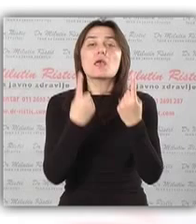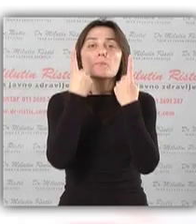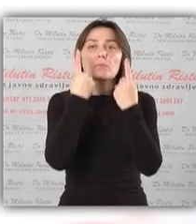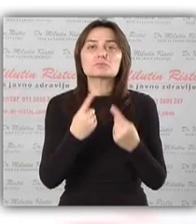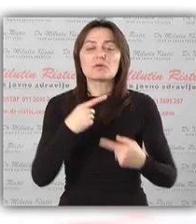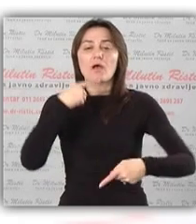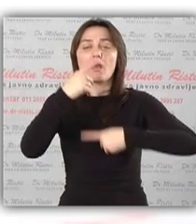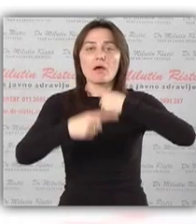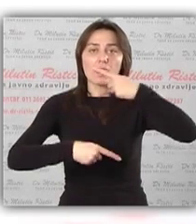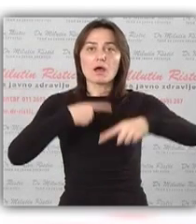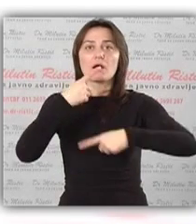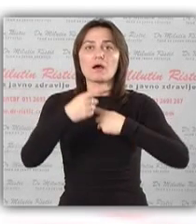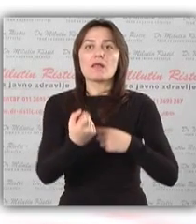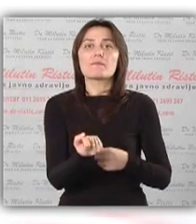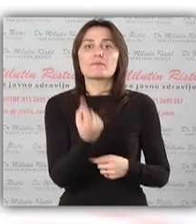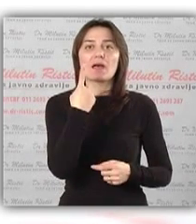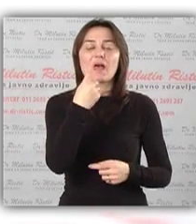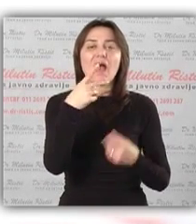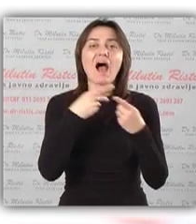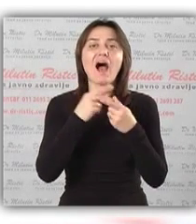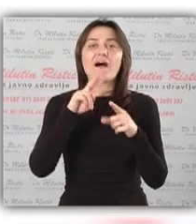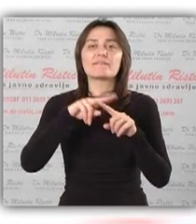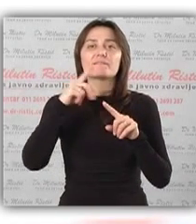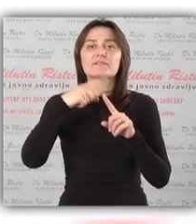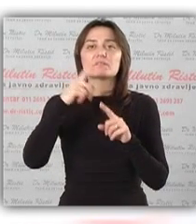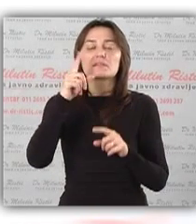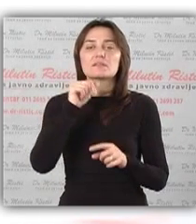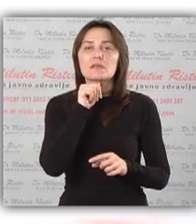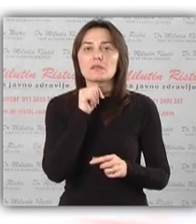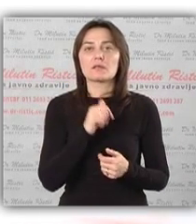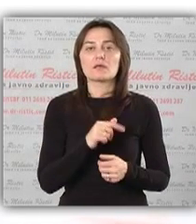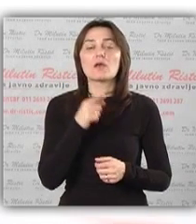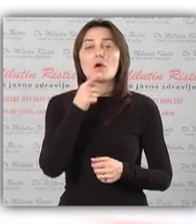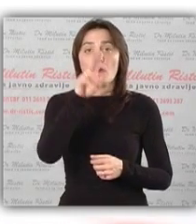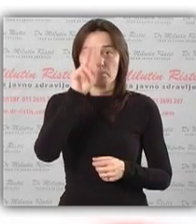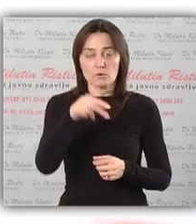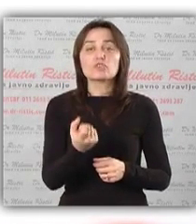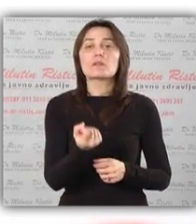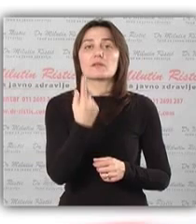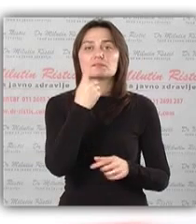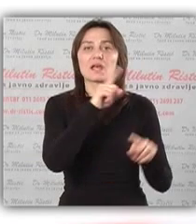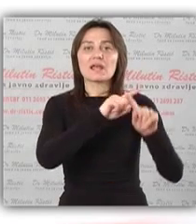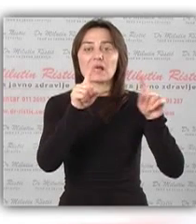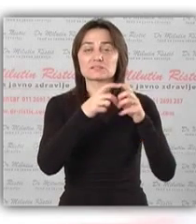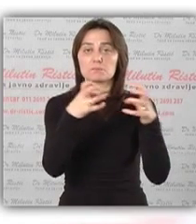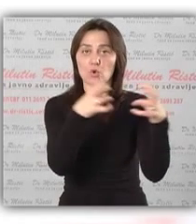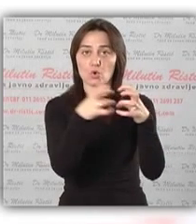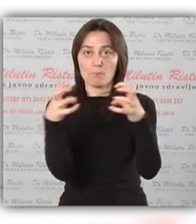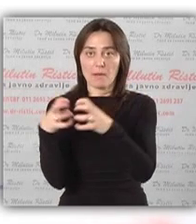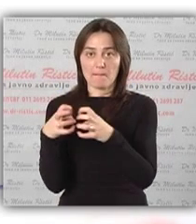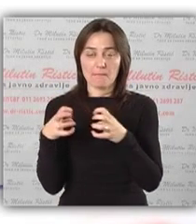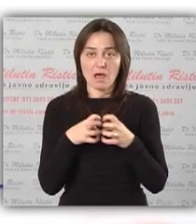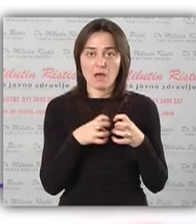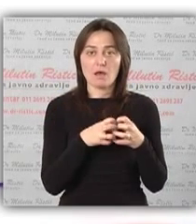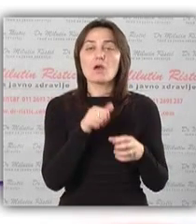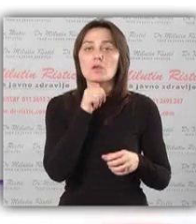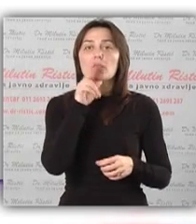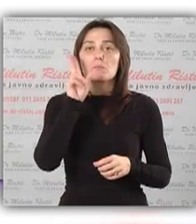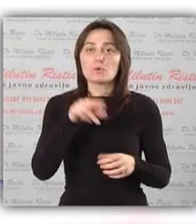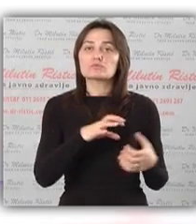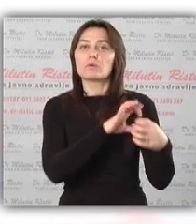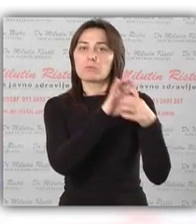bakterijskog porekla ili da postoji genetska predispozicija za nastanak afti. Afte mogu nastati u raznim